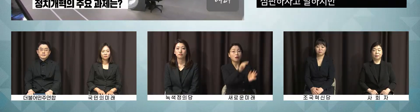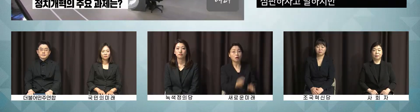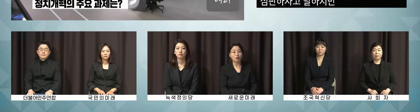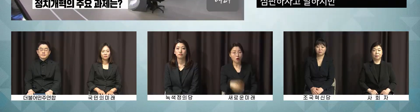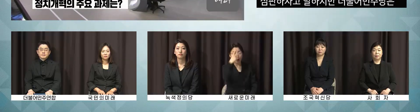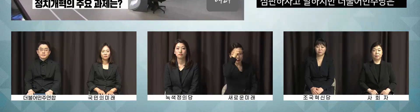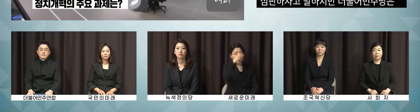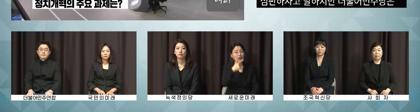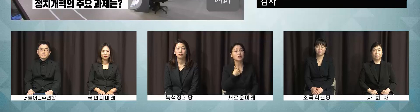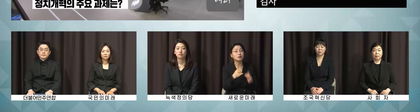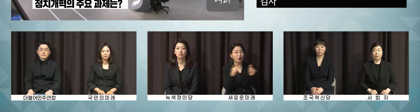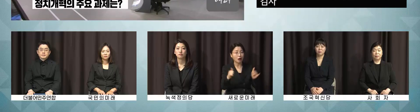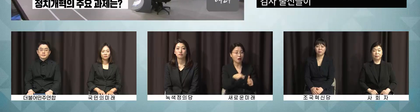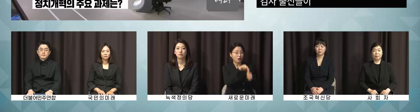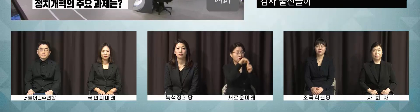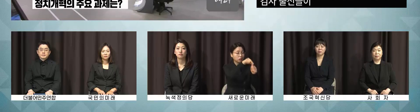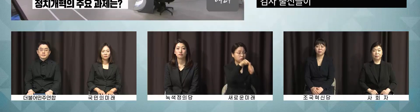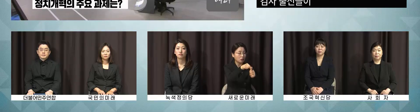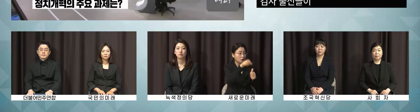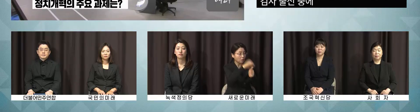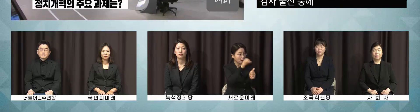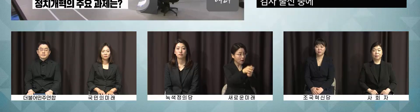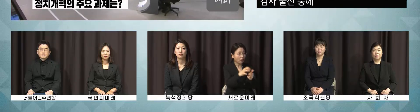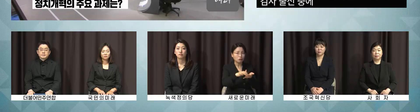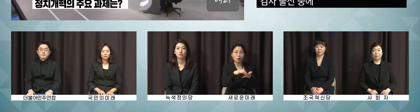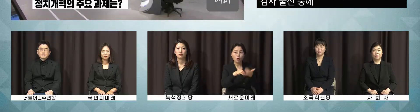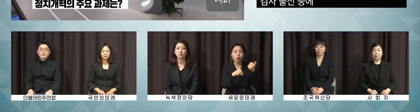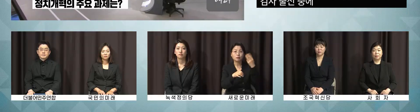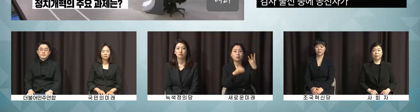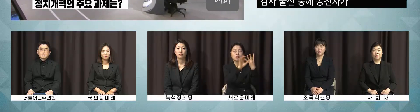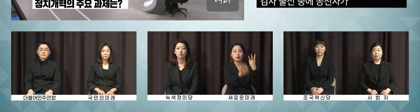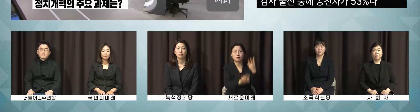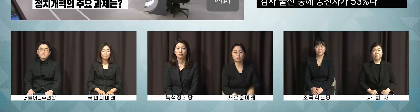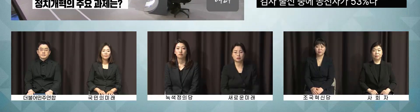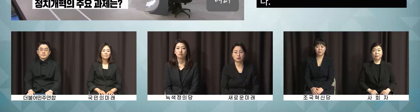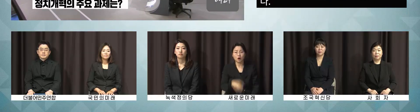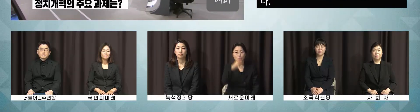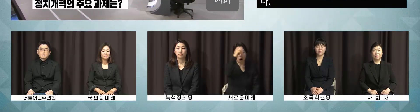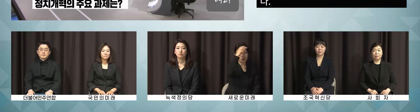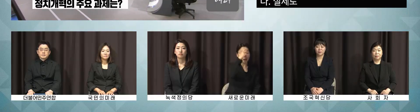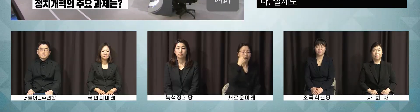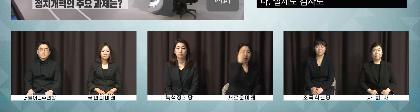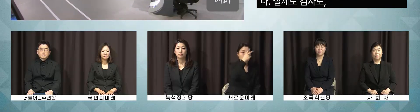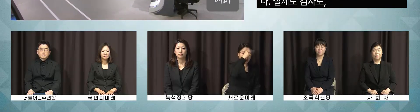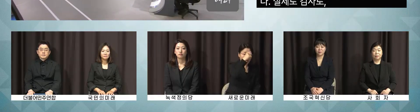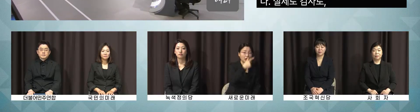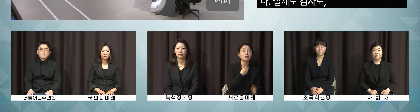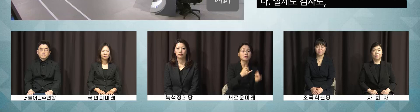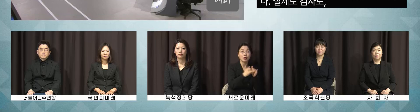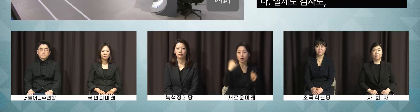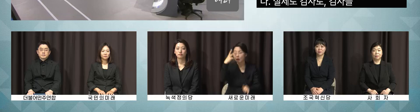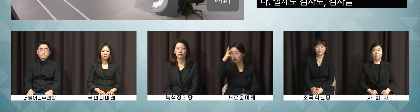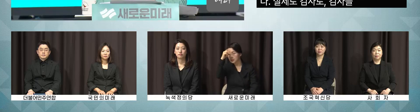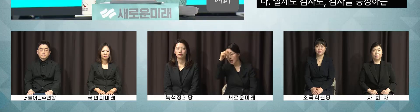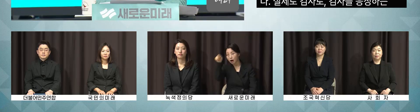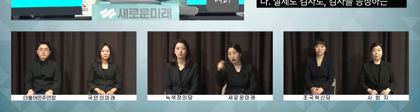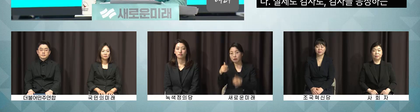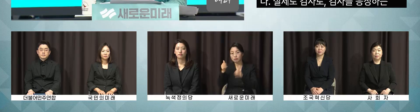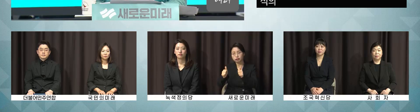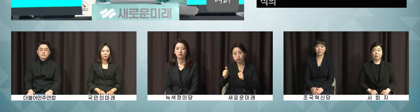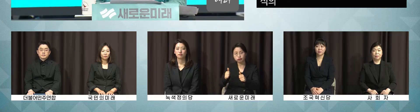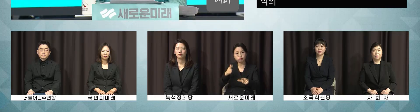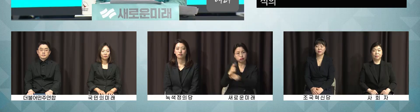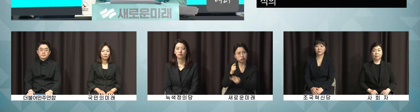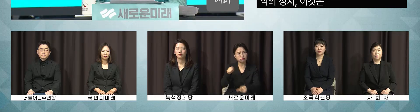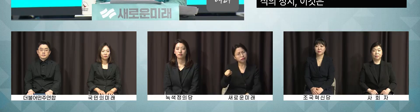검사 출신 중에 공천자가 53%나 됩니다. 실제로 검사로 검사를 응징하는 방식의 정치, 이것은 민생을